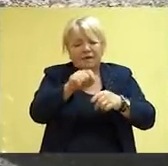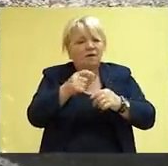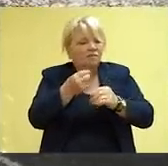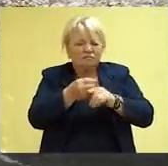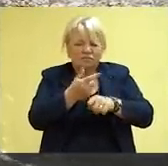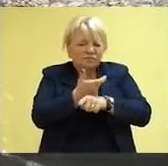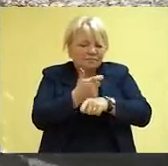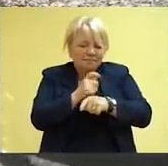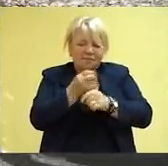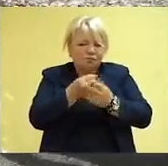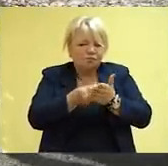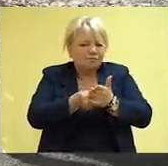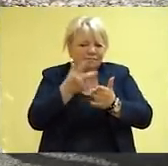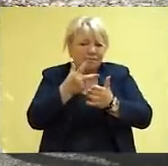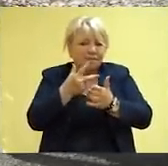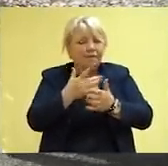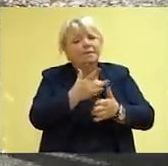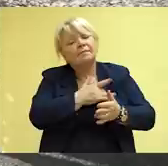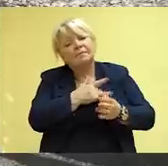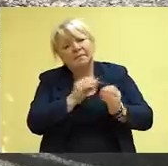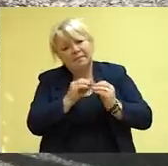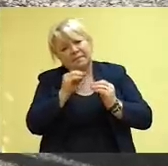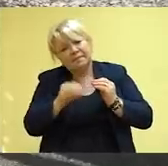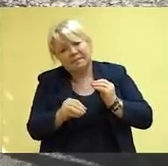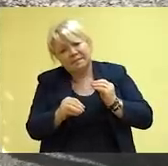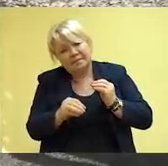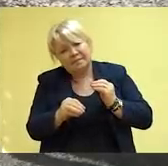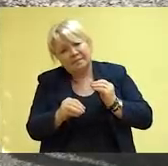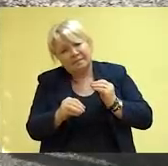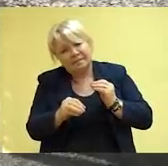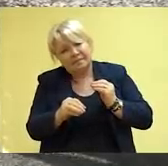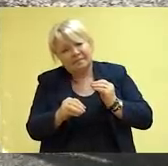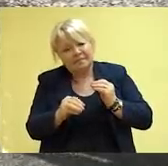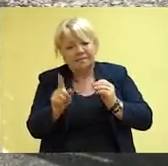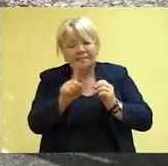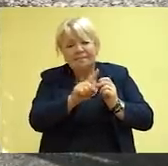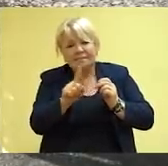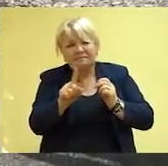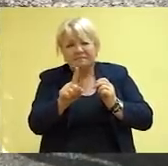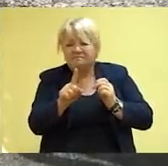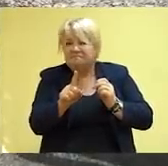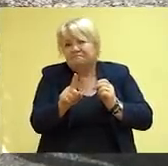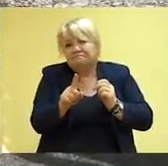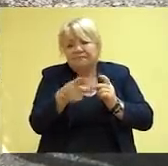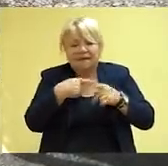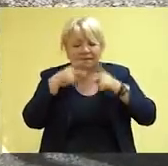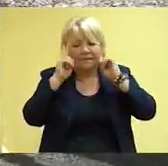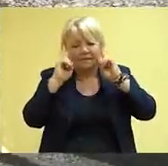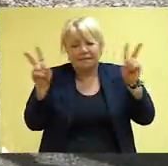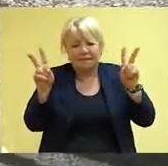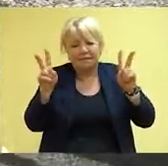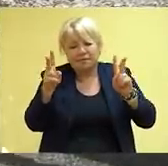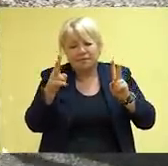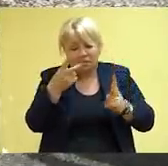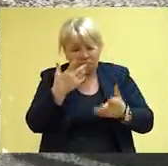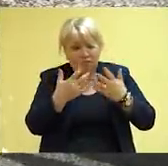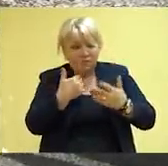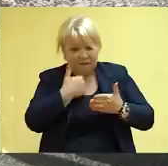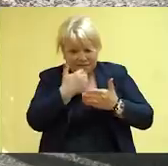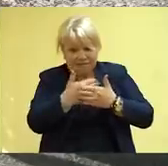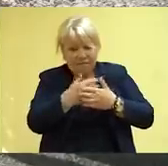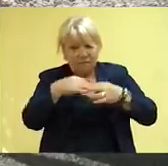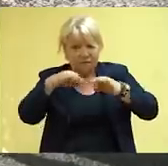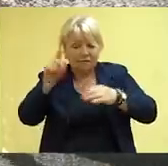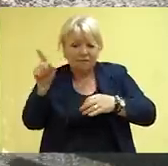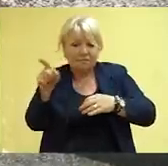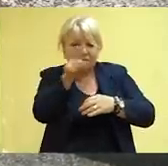საკმაოდ ბევრი დაჭდა. 10-მდე არც არაფერი დააკლებას ჩემი აზრი, ხო? რა არის ცი? მე რომ მოვითვალო მაგალითად რომელი